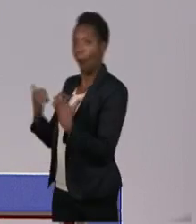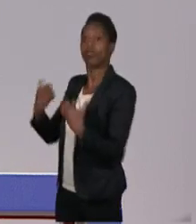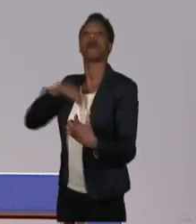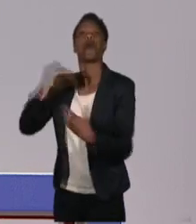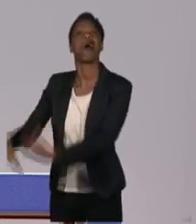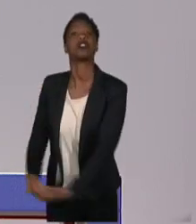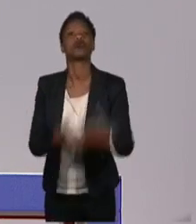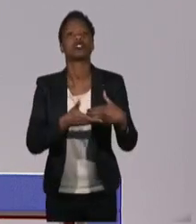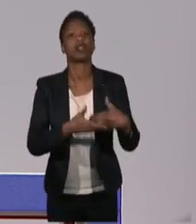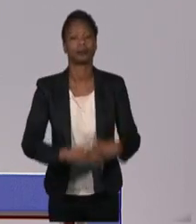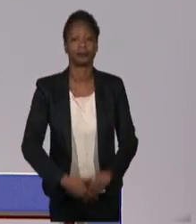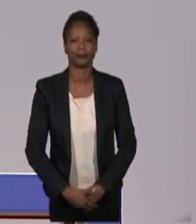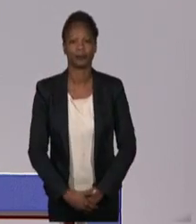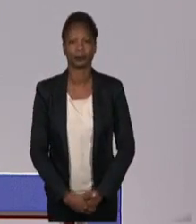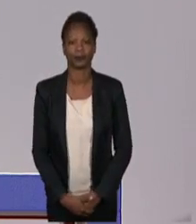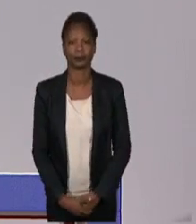soutiendrai.